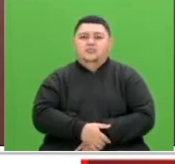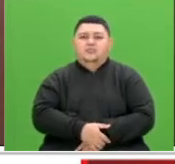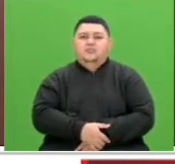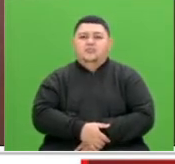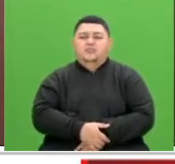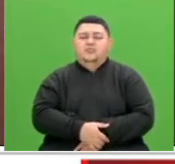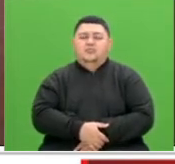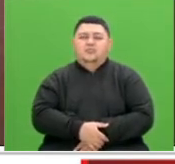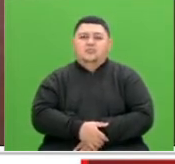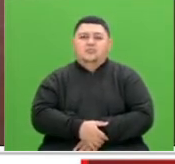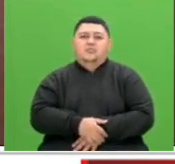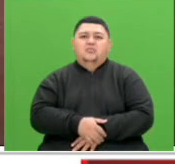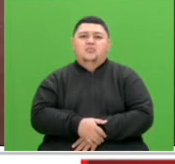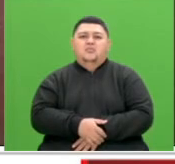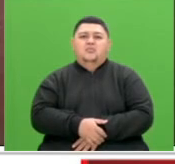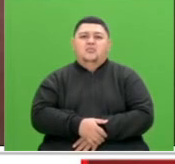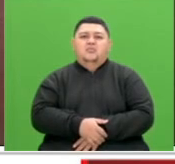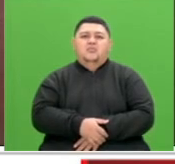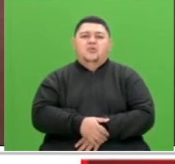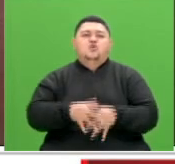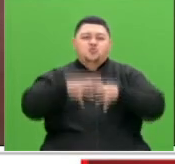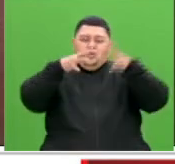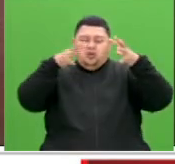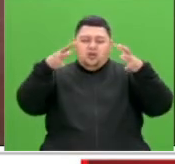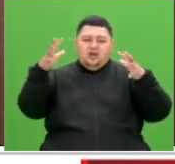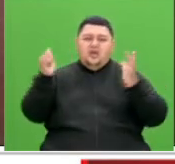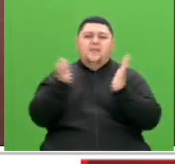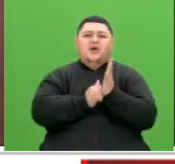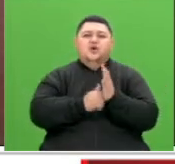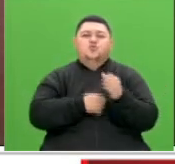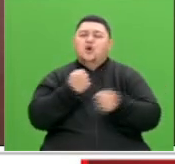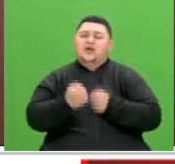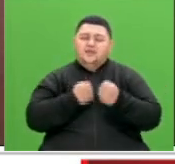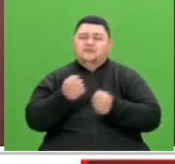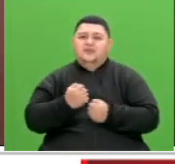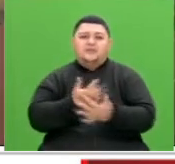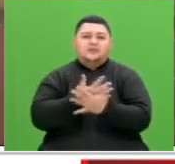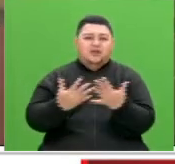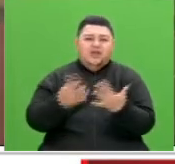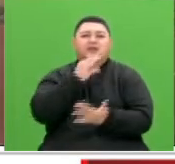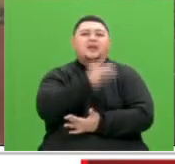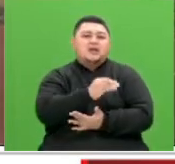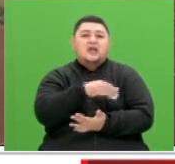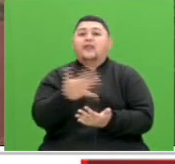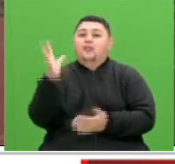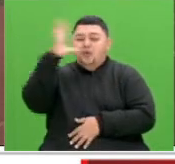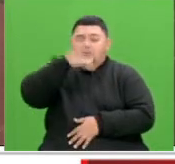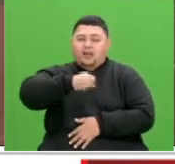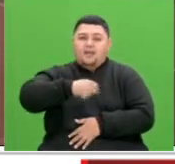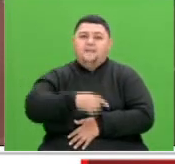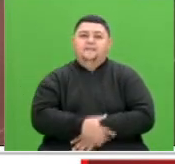udaranya sudah sangat mengganggu aktivitas sehari-hari masyarakat di pagi hari maupun di malam hari.